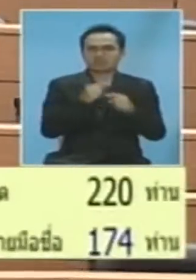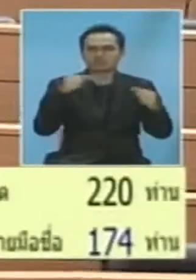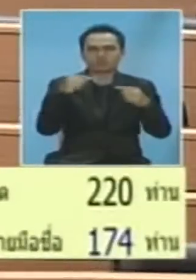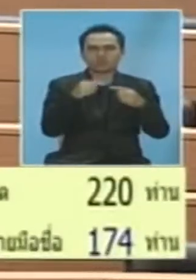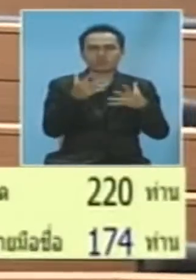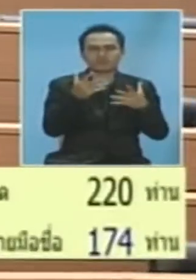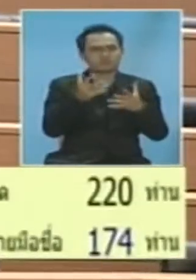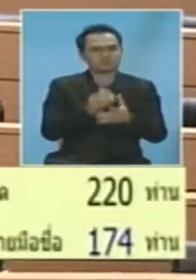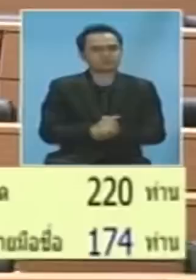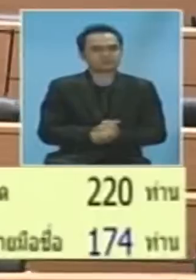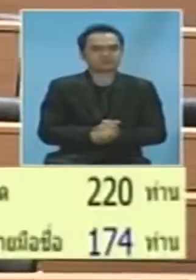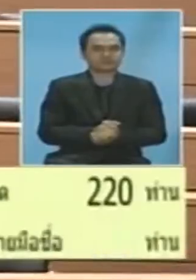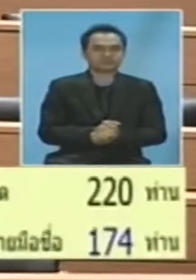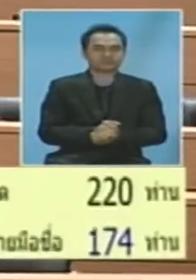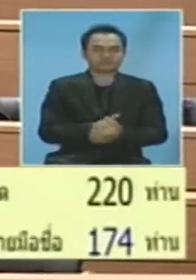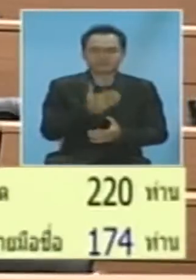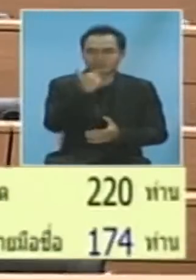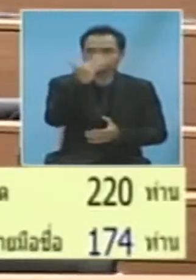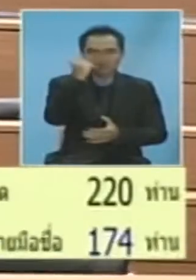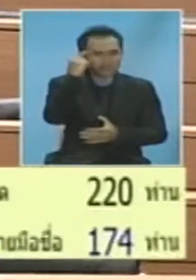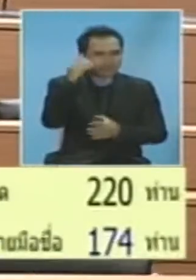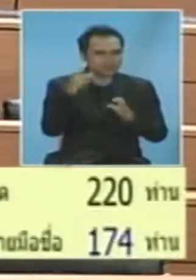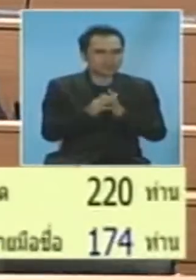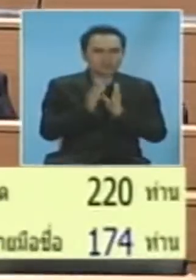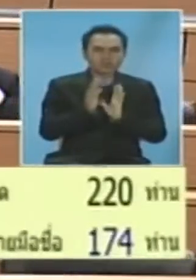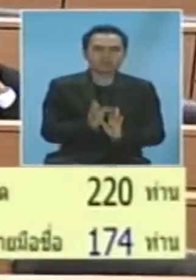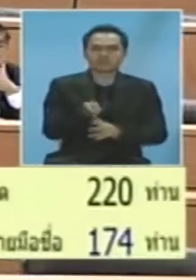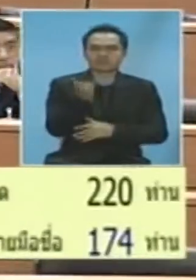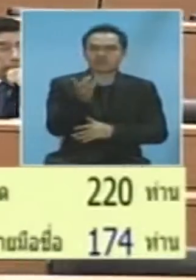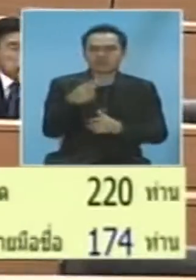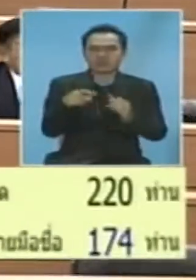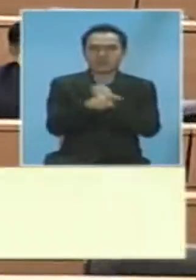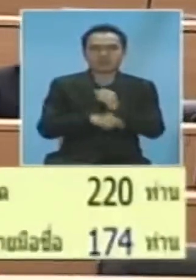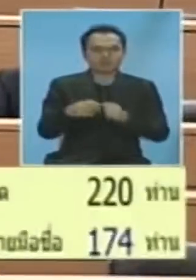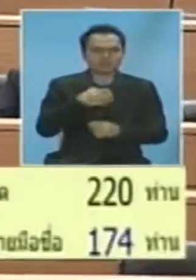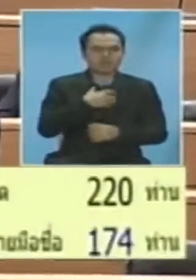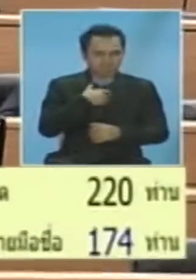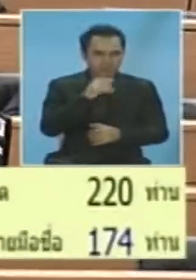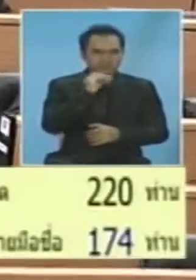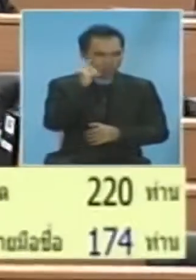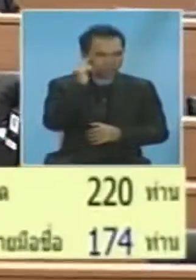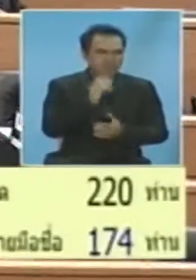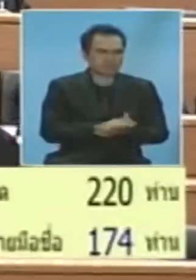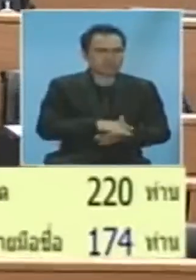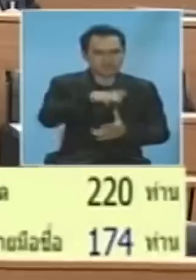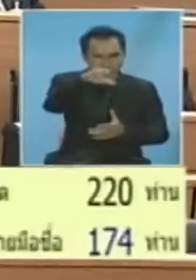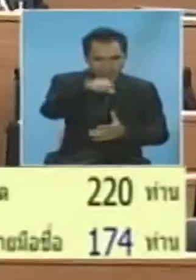นเดียวกันเพราะจะไม่มีชาวนาคนใดเลยที่จะไปไถ่ถอนข้าวกลับคืนม